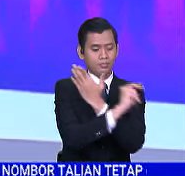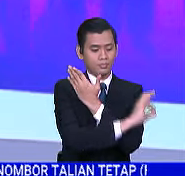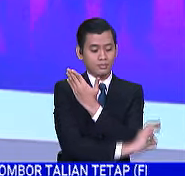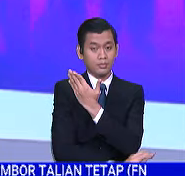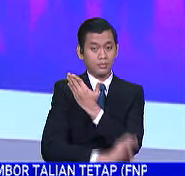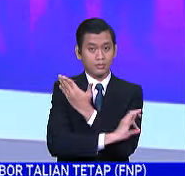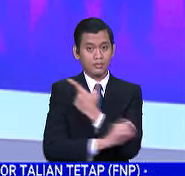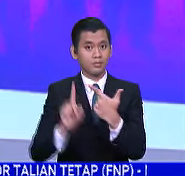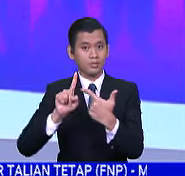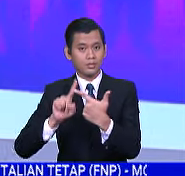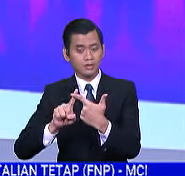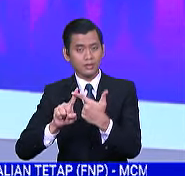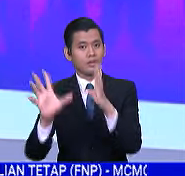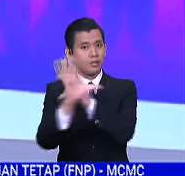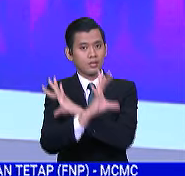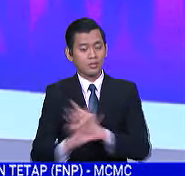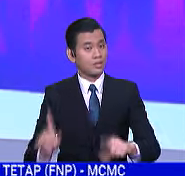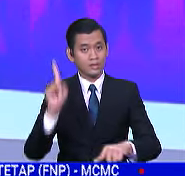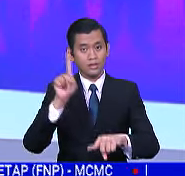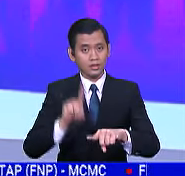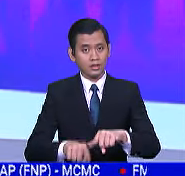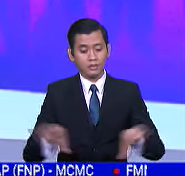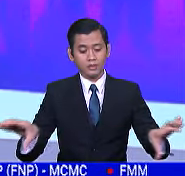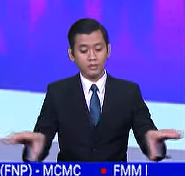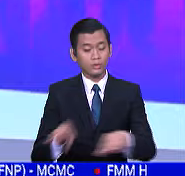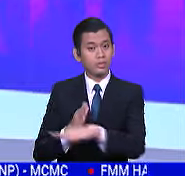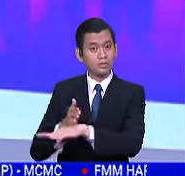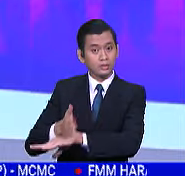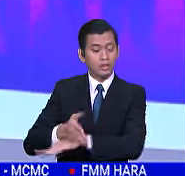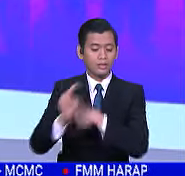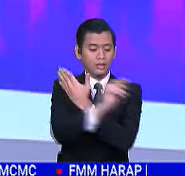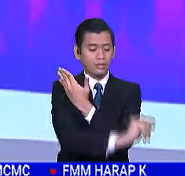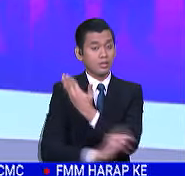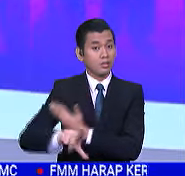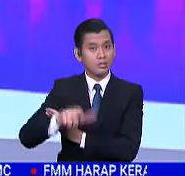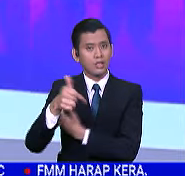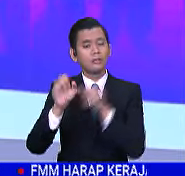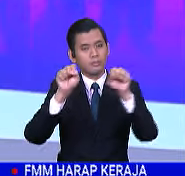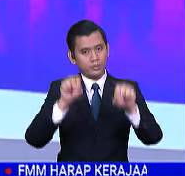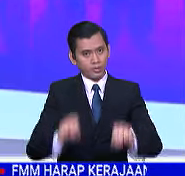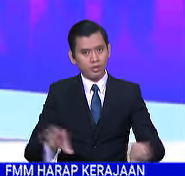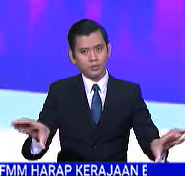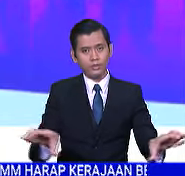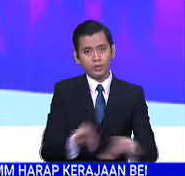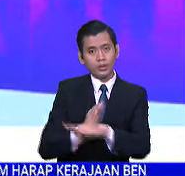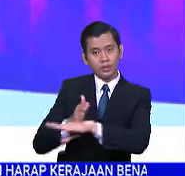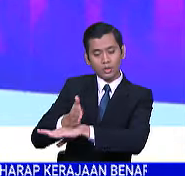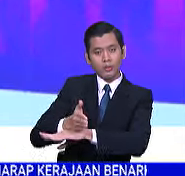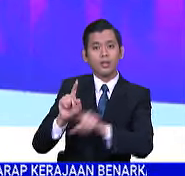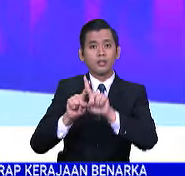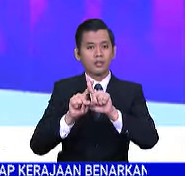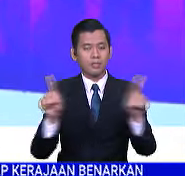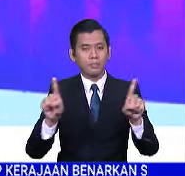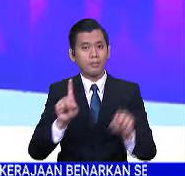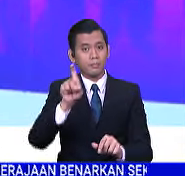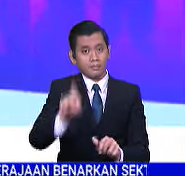dibenarkan melaksanakan ibadah berkenaan tahun ini. Biarpun negeri-negeri lain dibenarkan melakukan ibadah korban, namun ia tertakluk kepada SOP